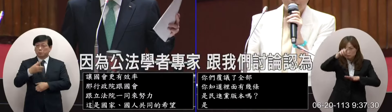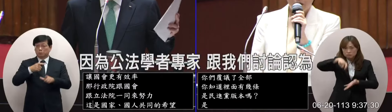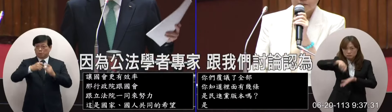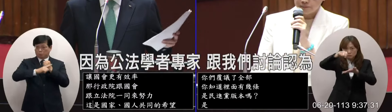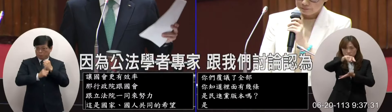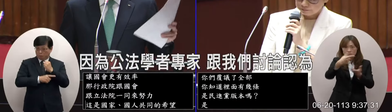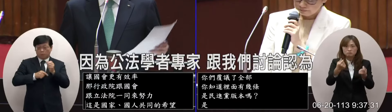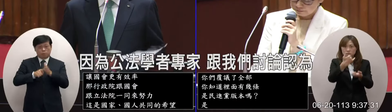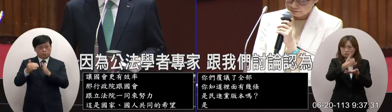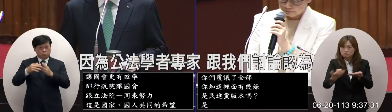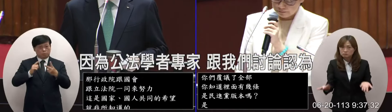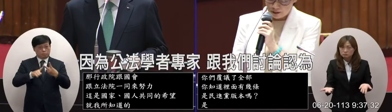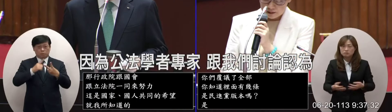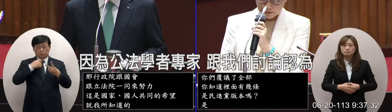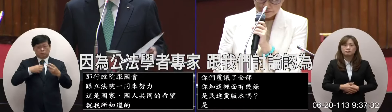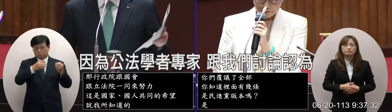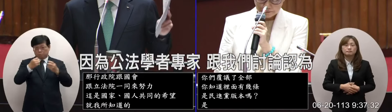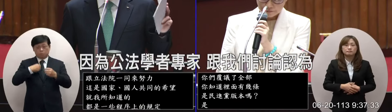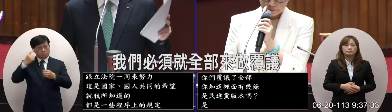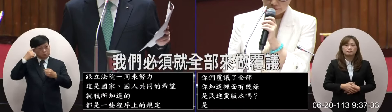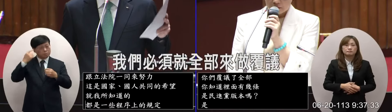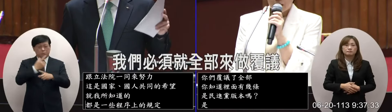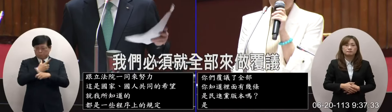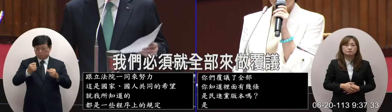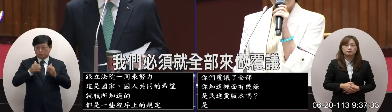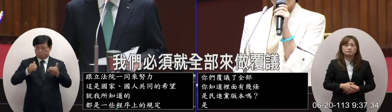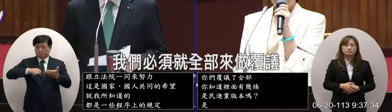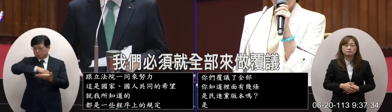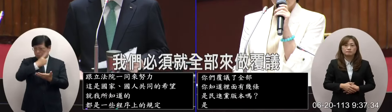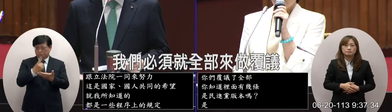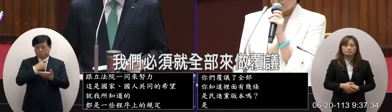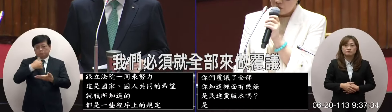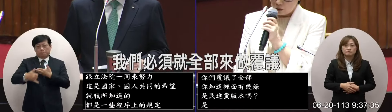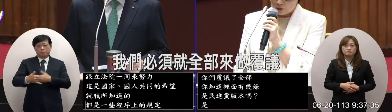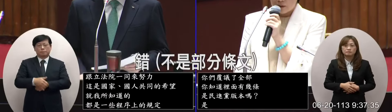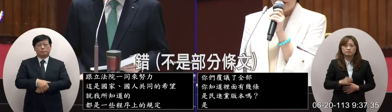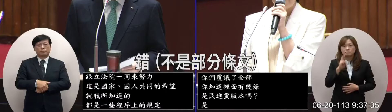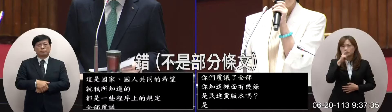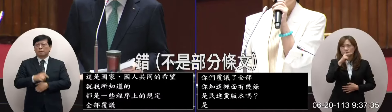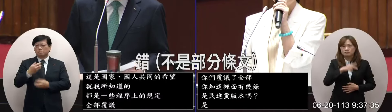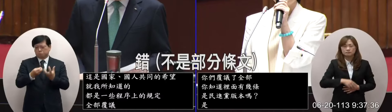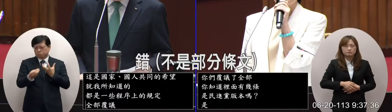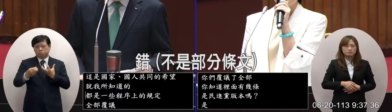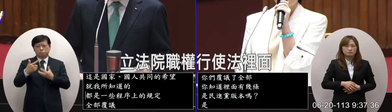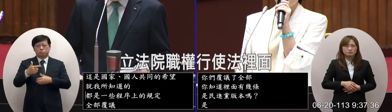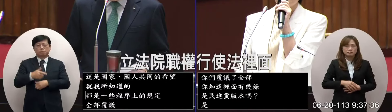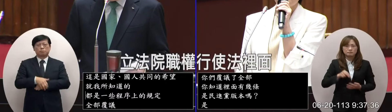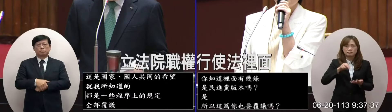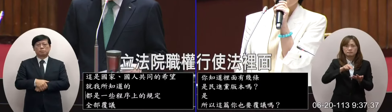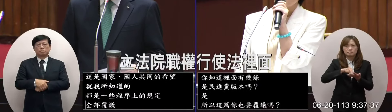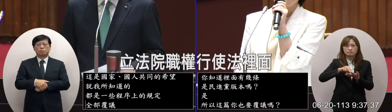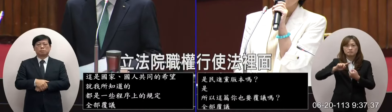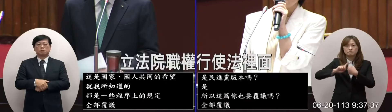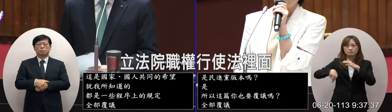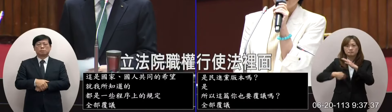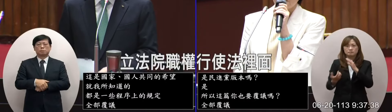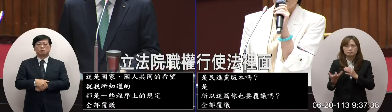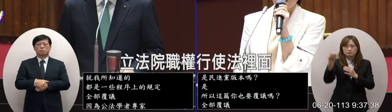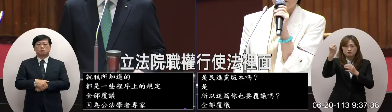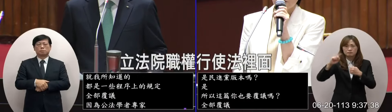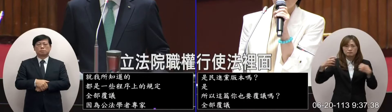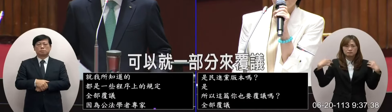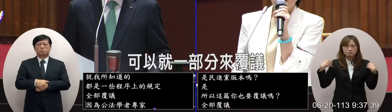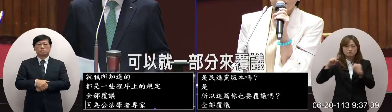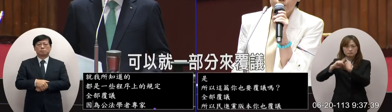公法学者专家跟我们的讨论认为，我们必须就全部来做复议。 错， 不是部分条文。 立法院行政职权行使